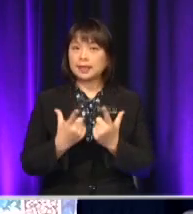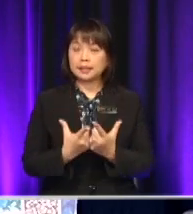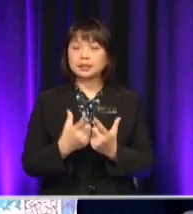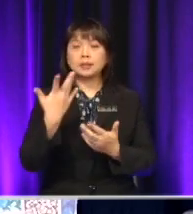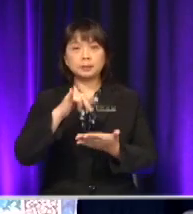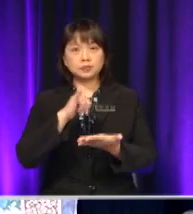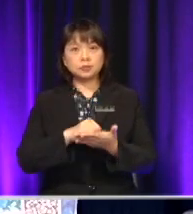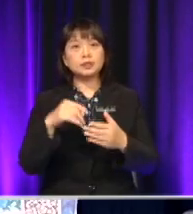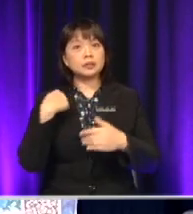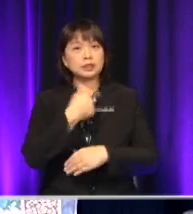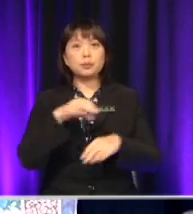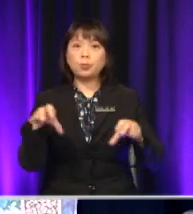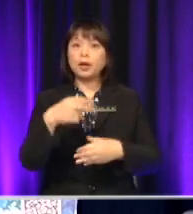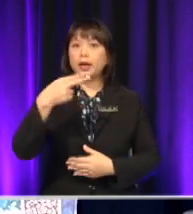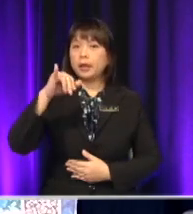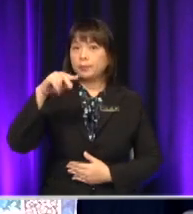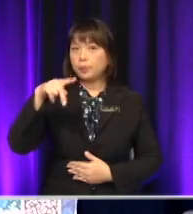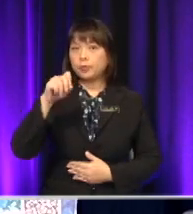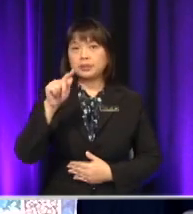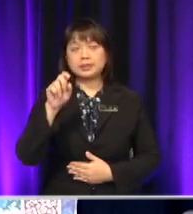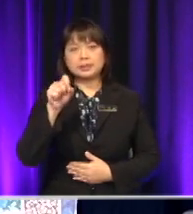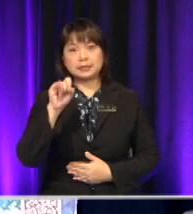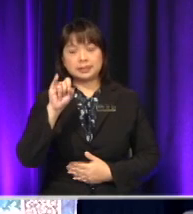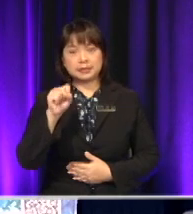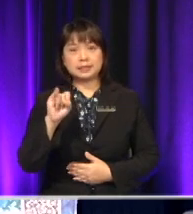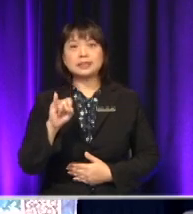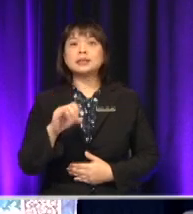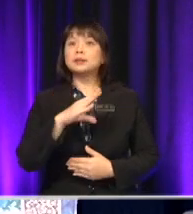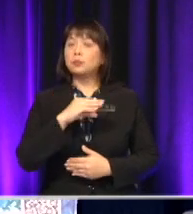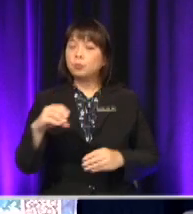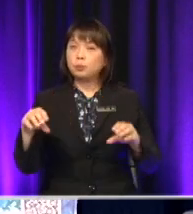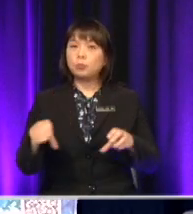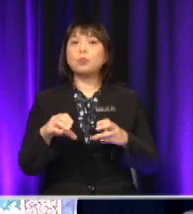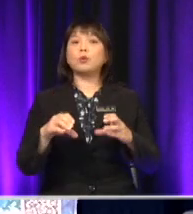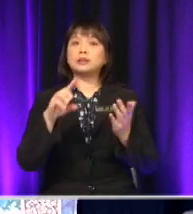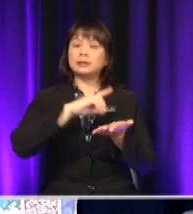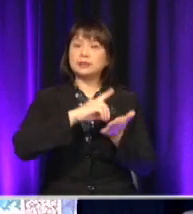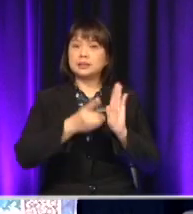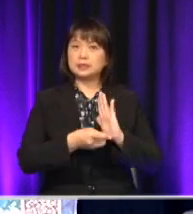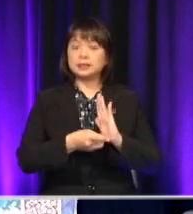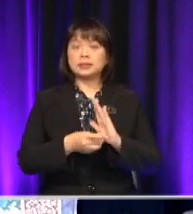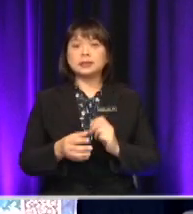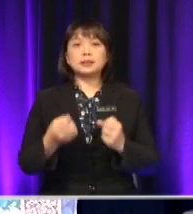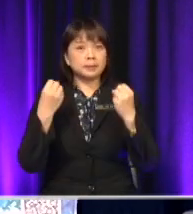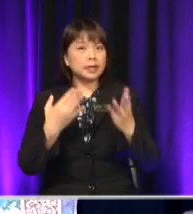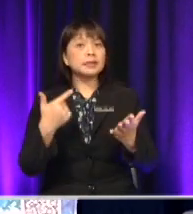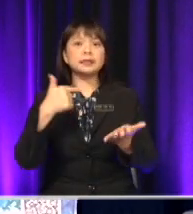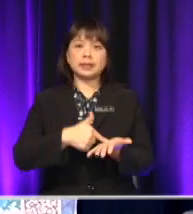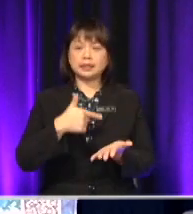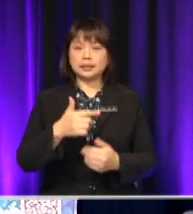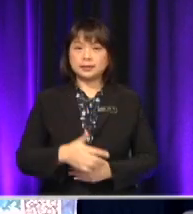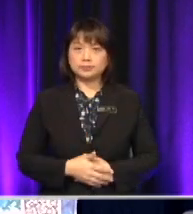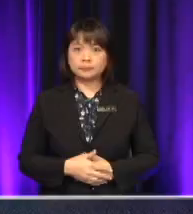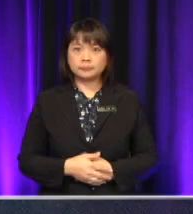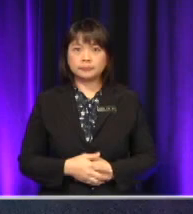membuat hipotesis, mendefinisi dan banyak lagi lah. Itu antara yang cikgu ingatkan kembali 12 proses sains.